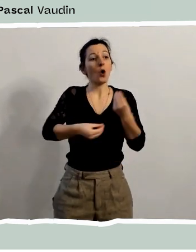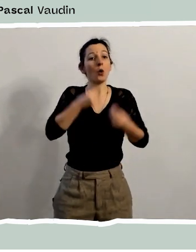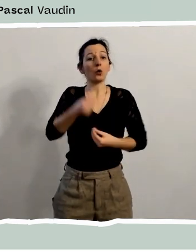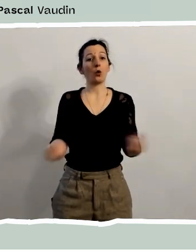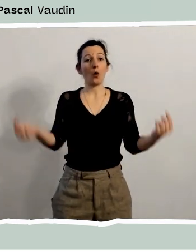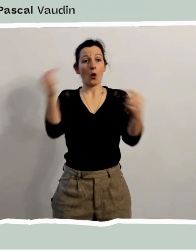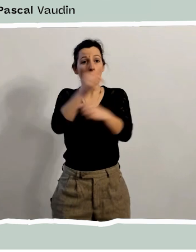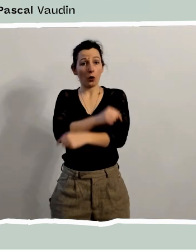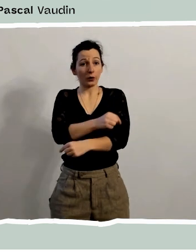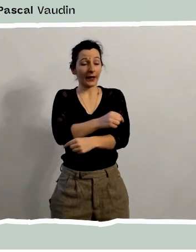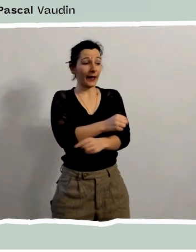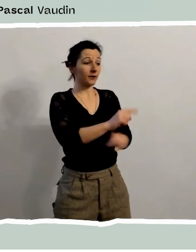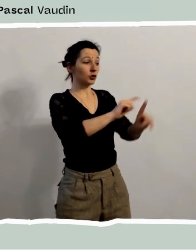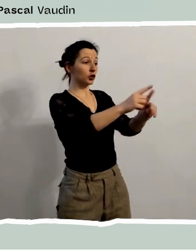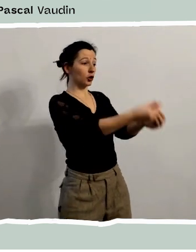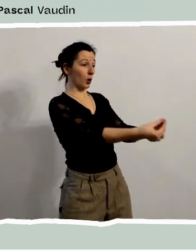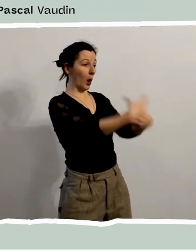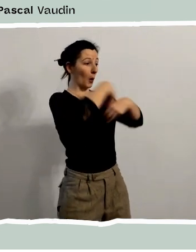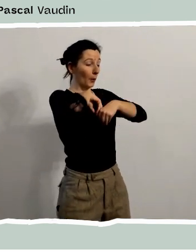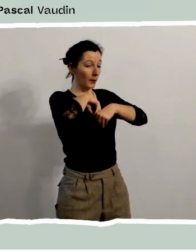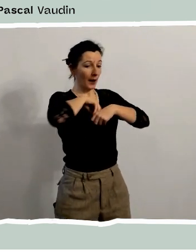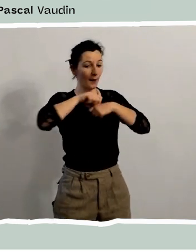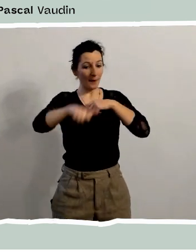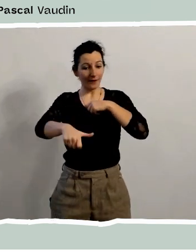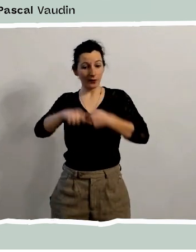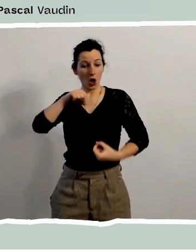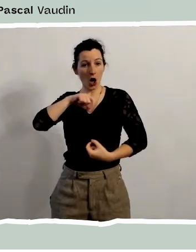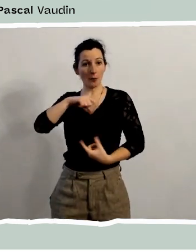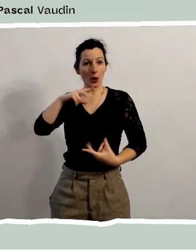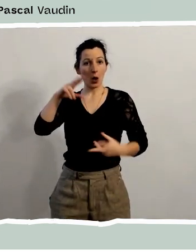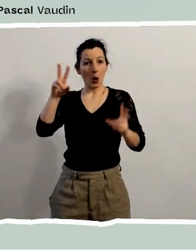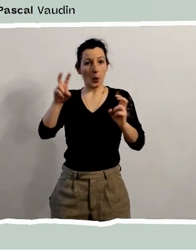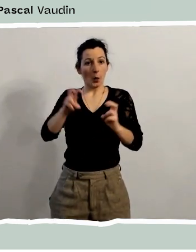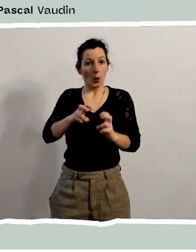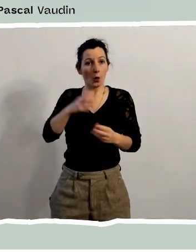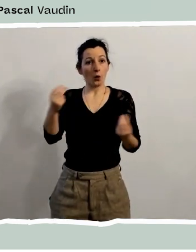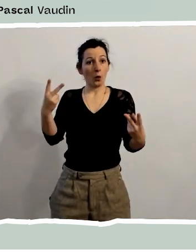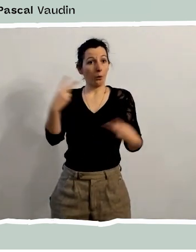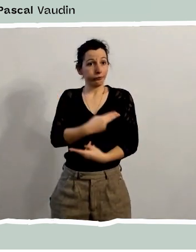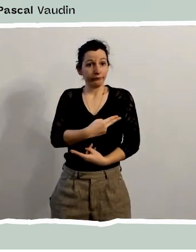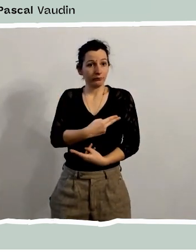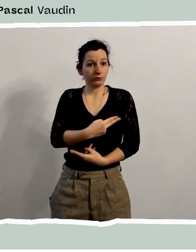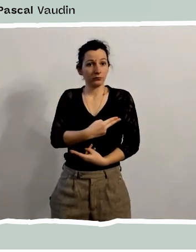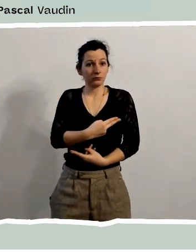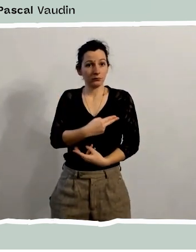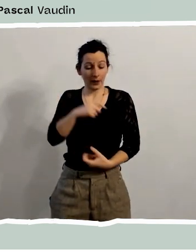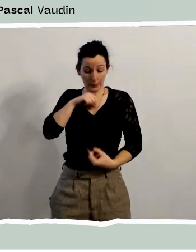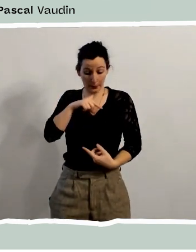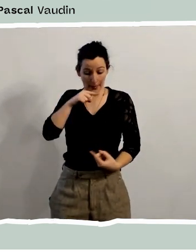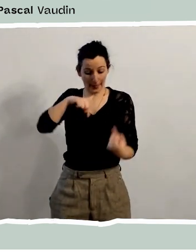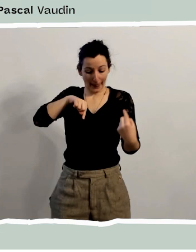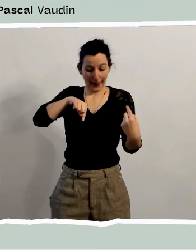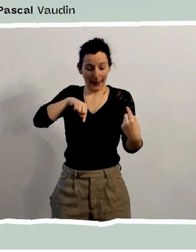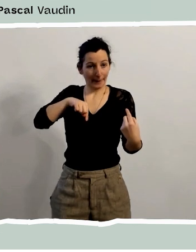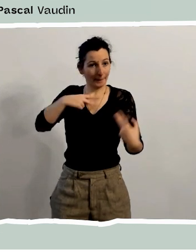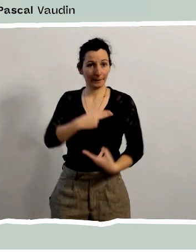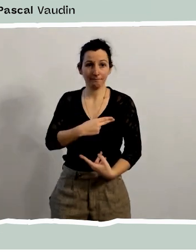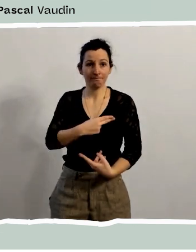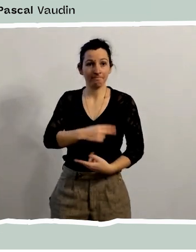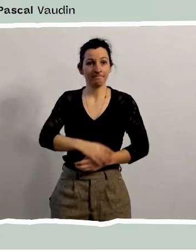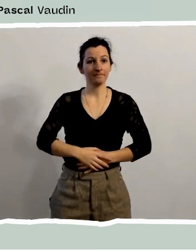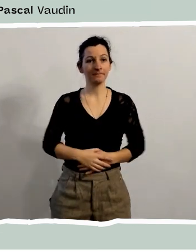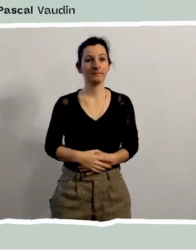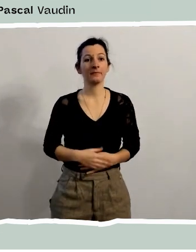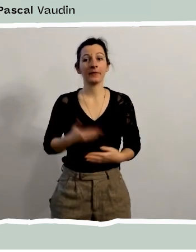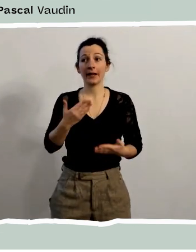endocriniens qui ont un effet, ce qu'on appelle antagoniste, c'est-à-dire qui vont diminuer ou carrément annuler le message de nos hormones.